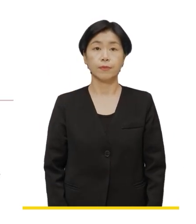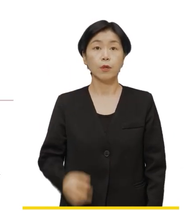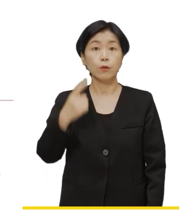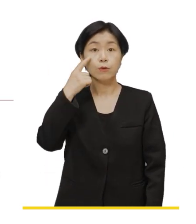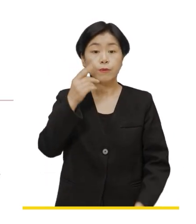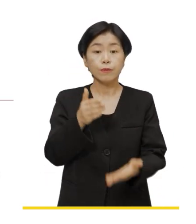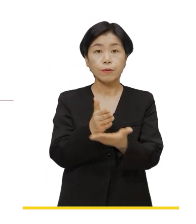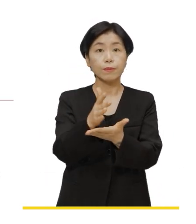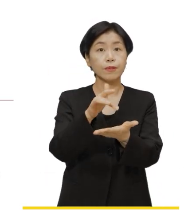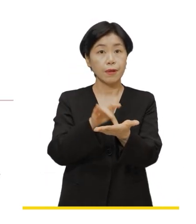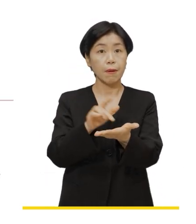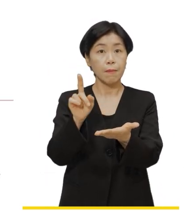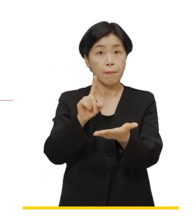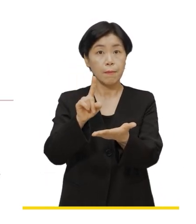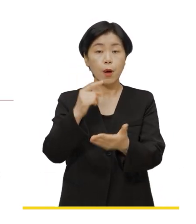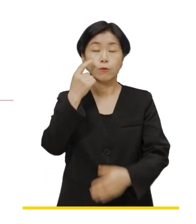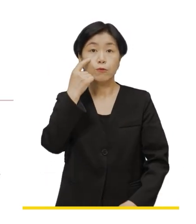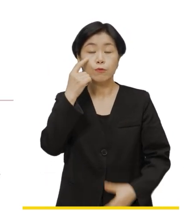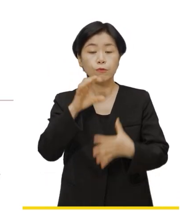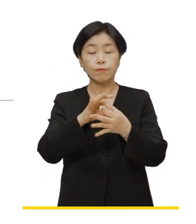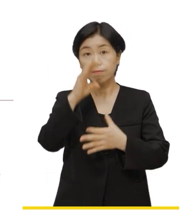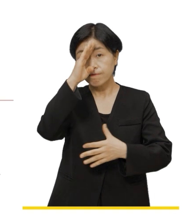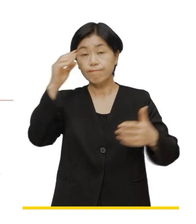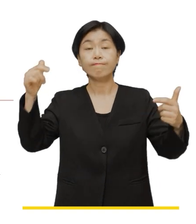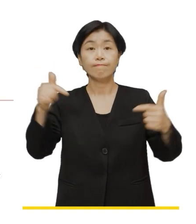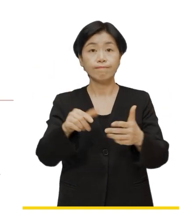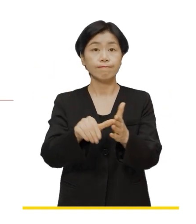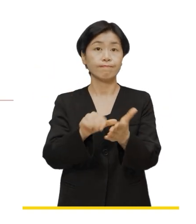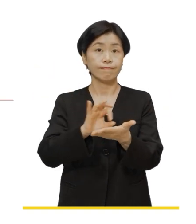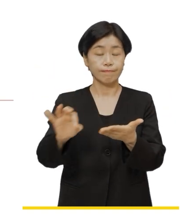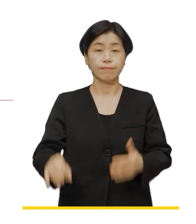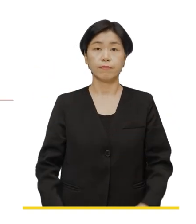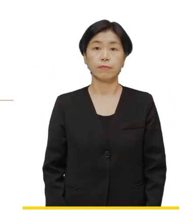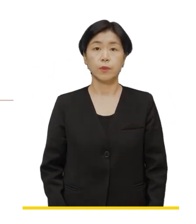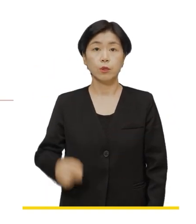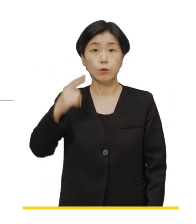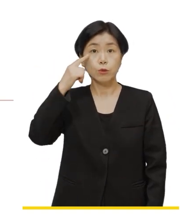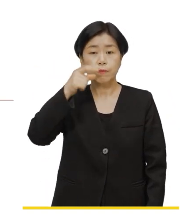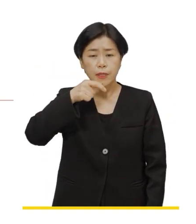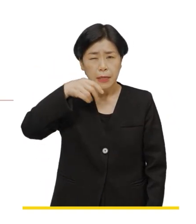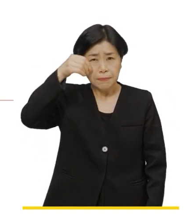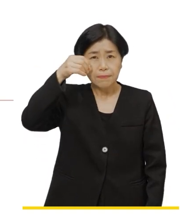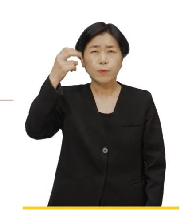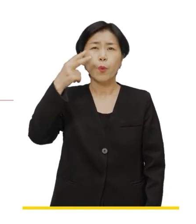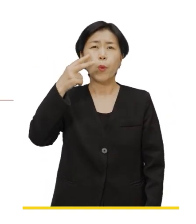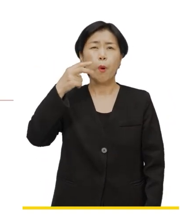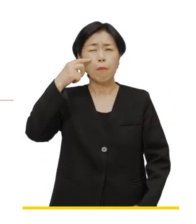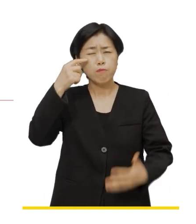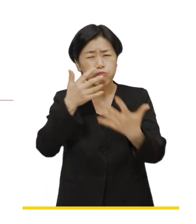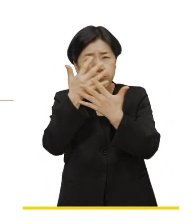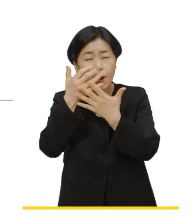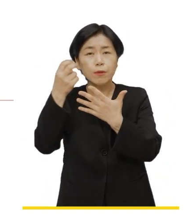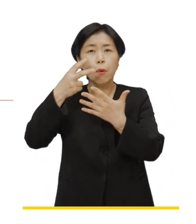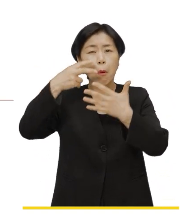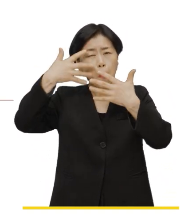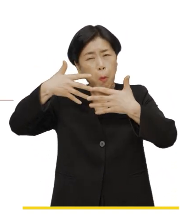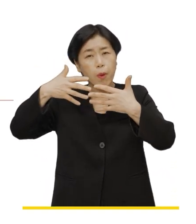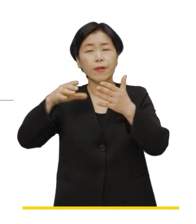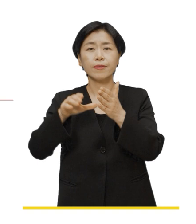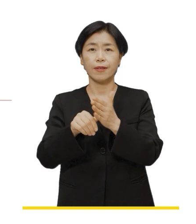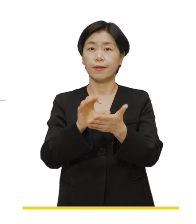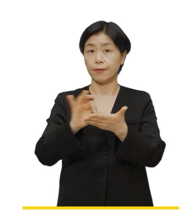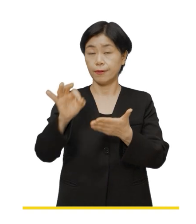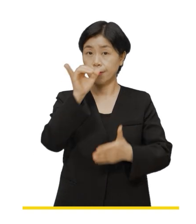안과용제는 눈과 관련된 병을 치료하는 약이에요. 눈이 건조하고 피로하거나 눈앞이 흐릿할